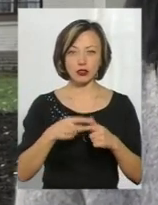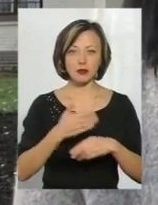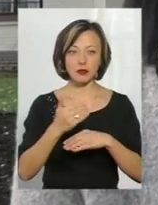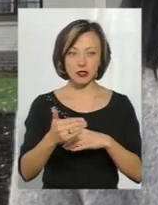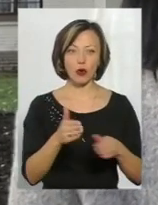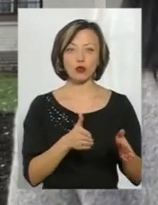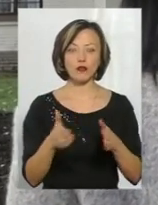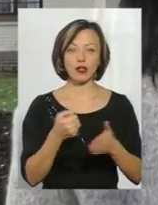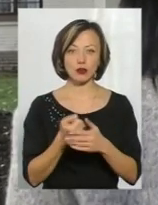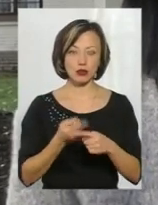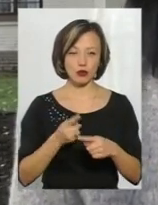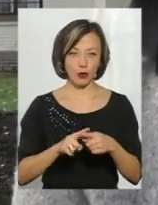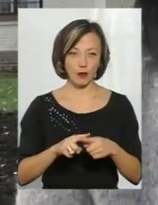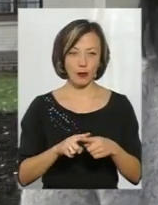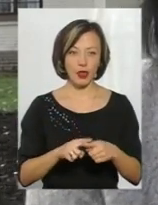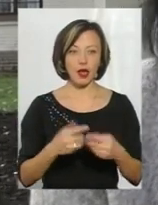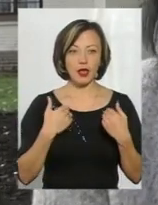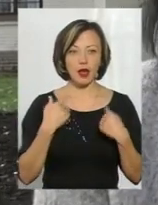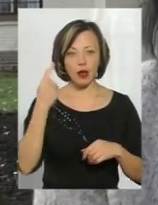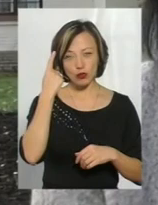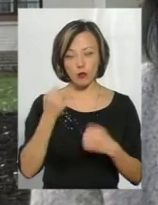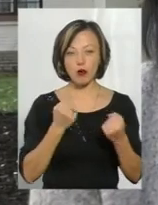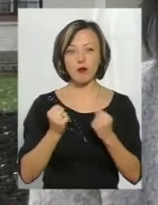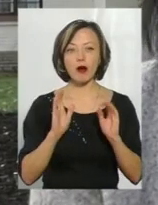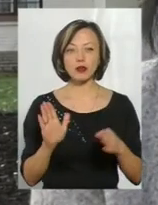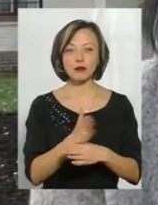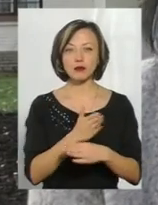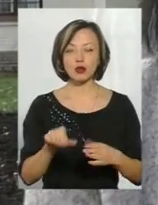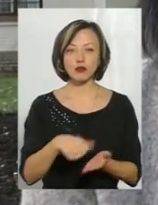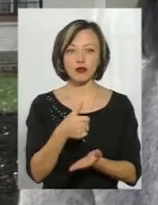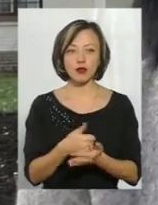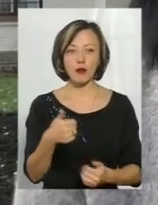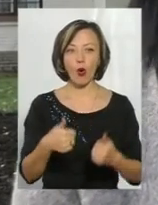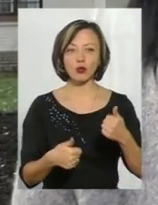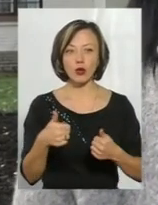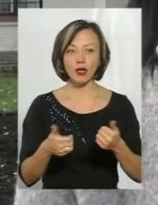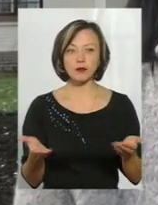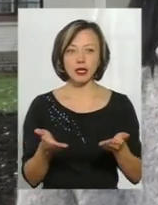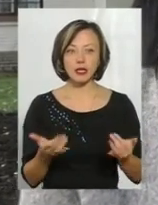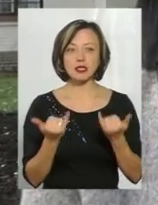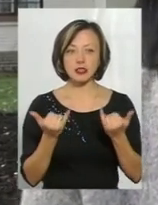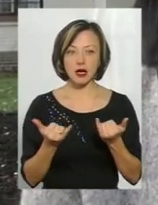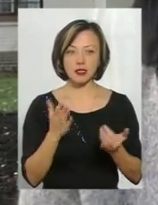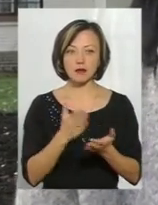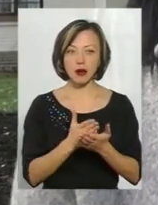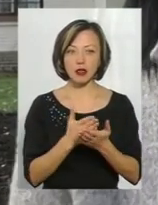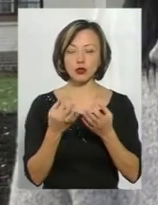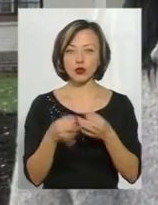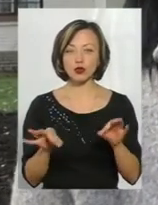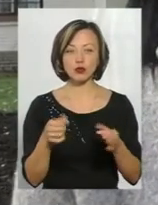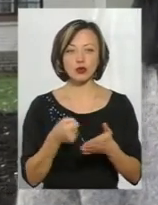цього готувалися. Я думаю, запекла боротьба буде між основними конкурентами, ті, які зараз мають якийсь доступ